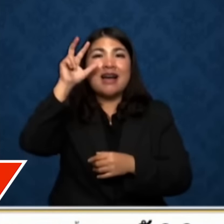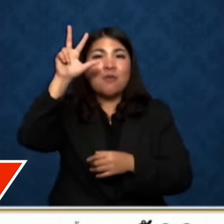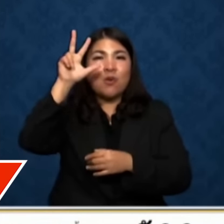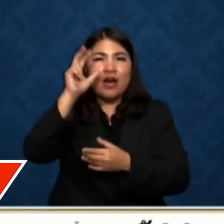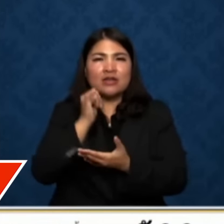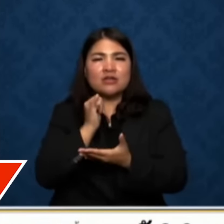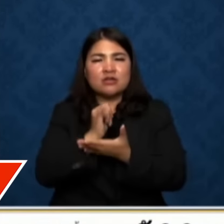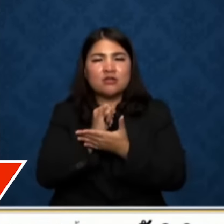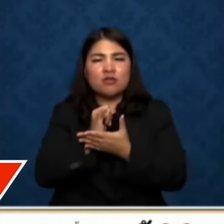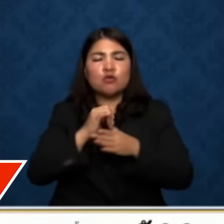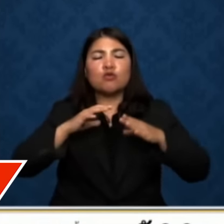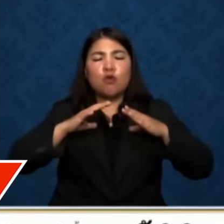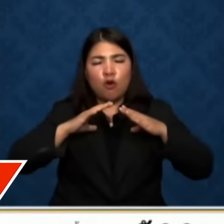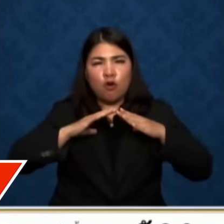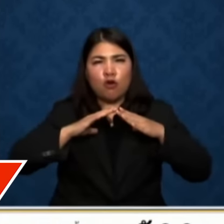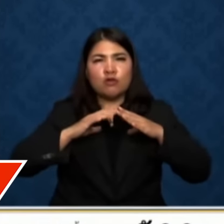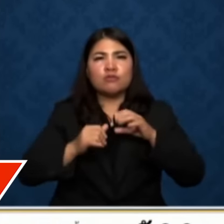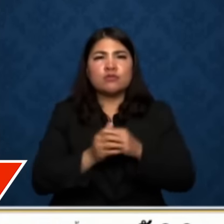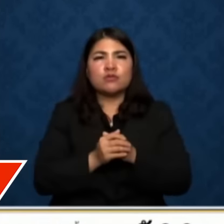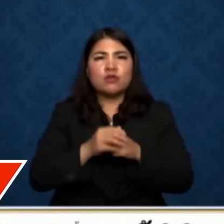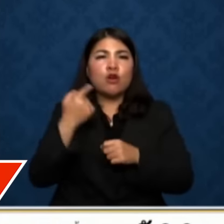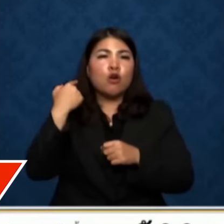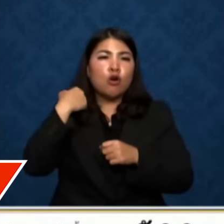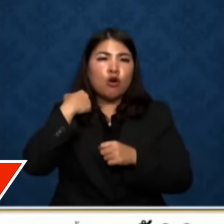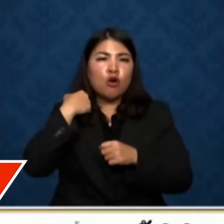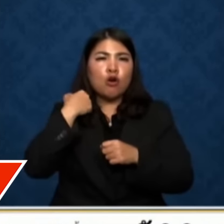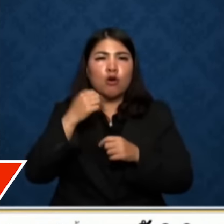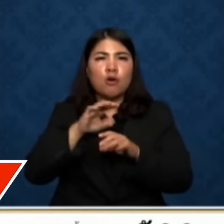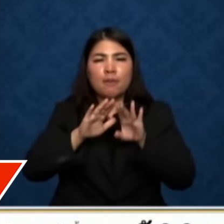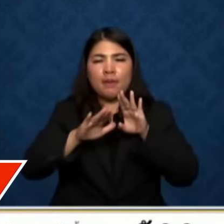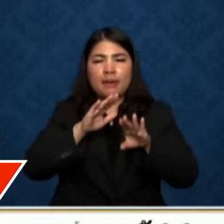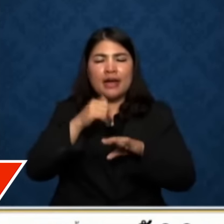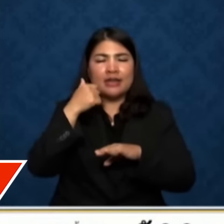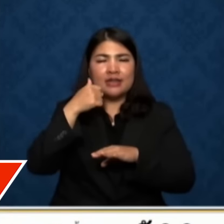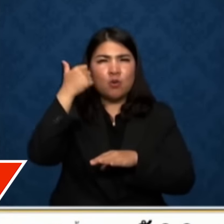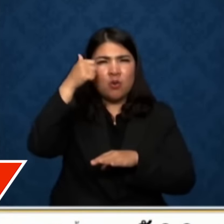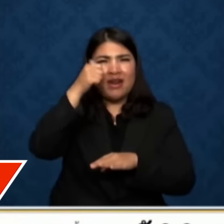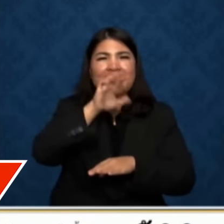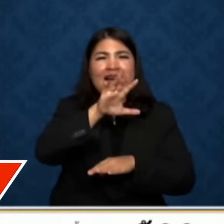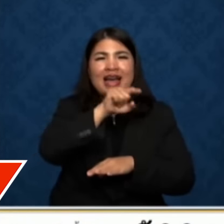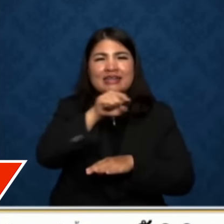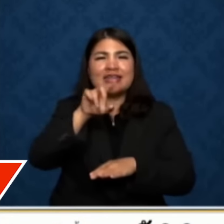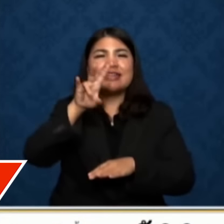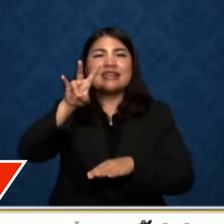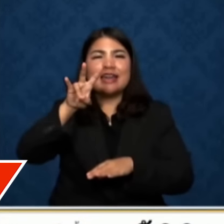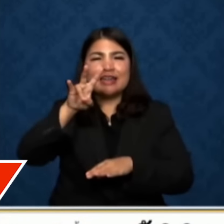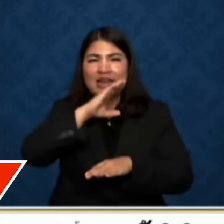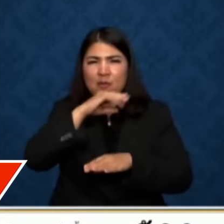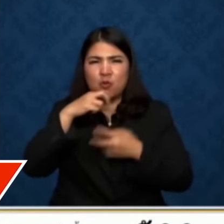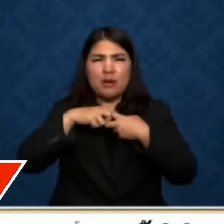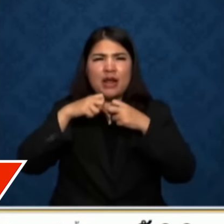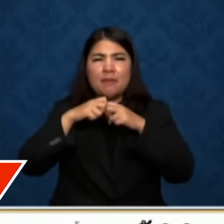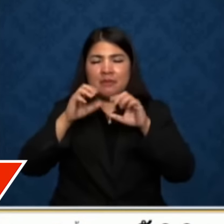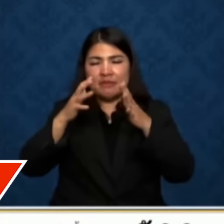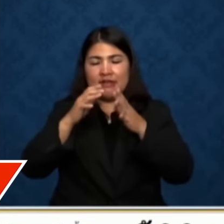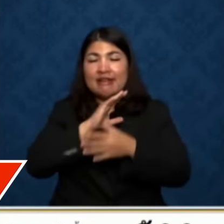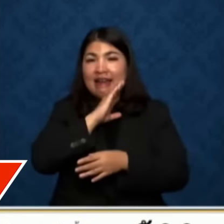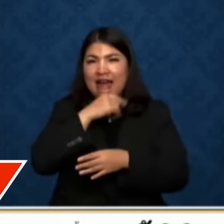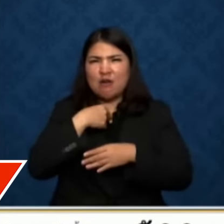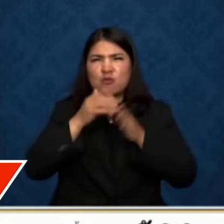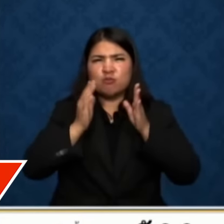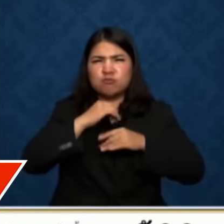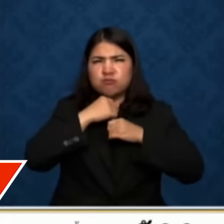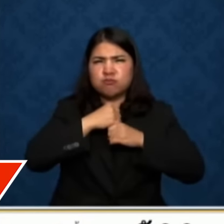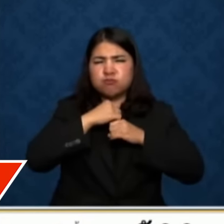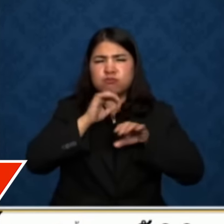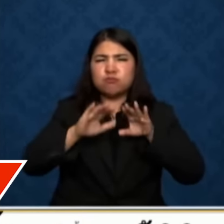ม่มีภาวะแทรกซ้อนผ่าคอนอนโรงพยาบาลไม่เกิน 5-7 วันครับถ้าไม่มีภาวะแทรกซ้อนถ้าสูงอายุจริงๆอ่ะผมแม็กซิมัม